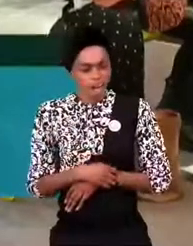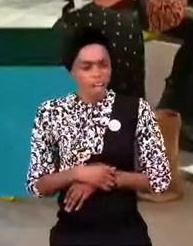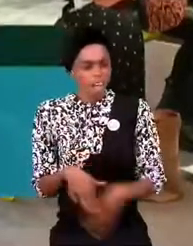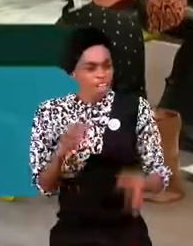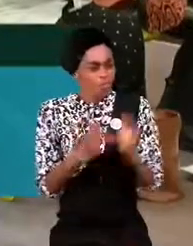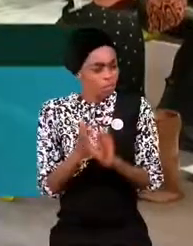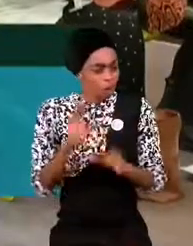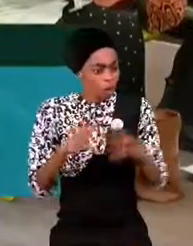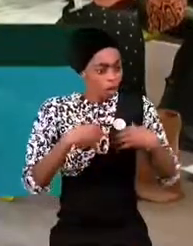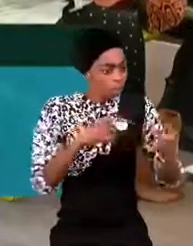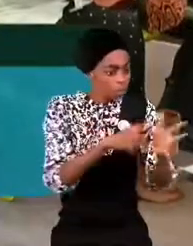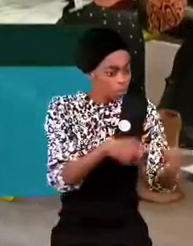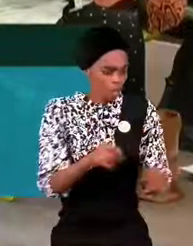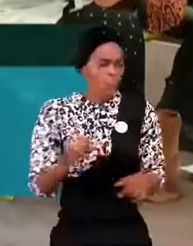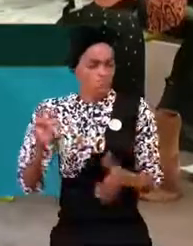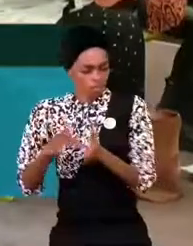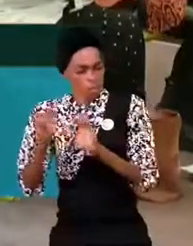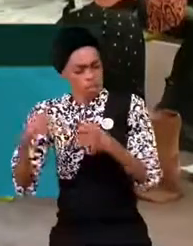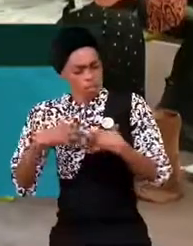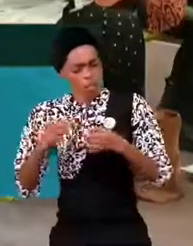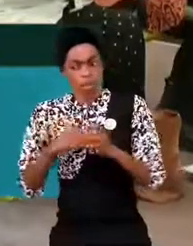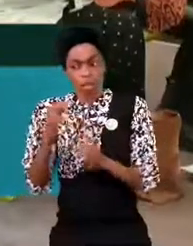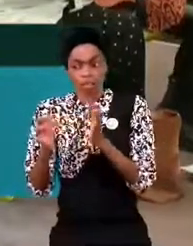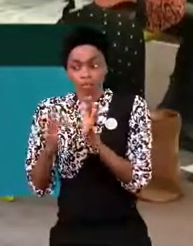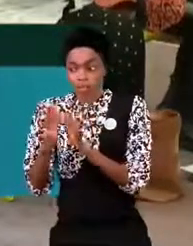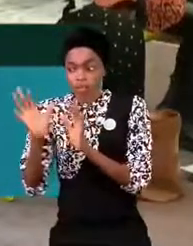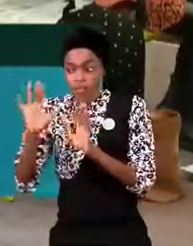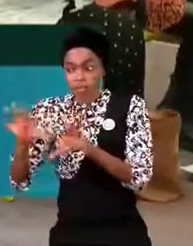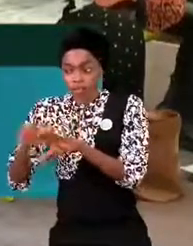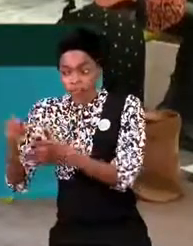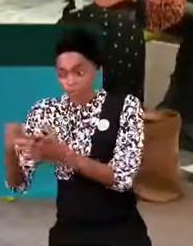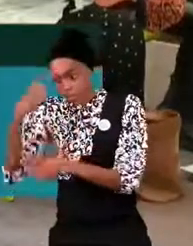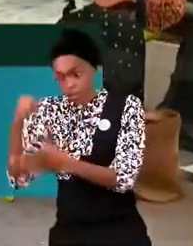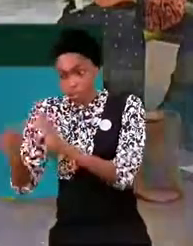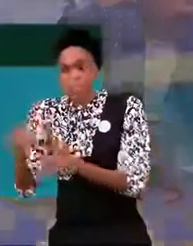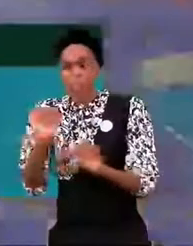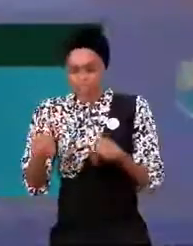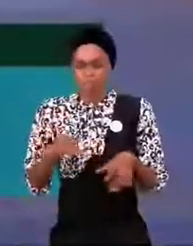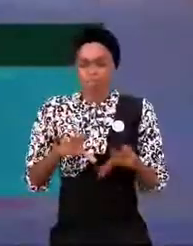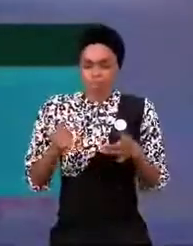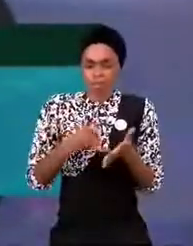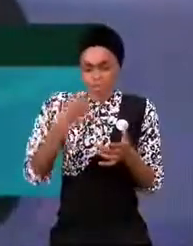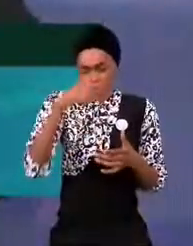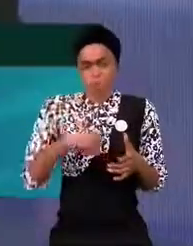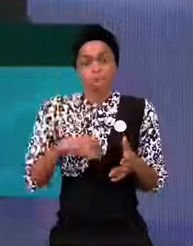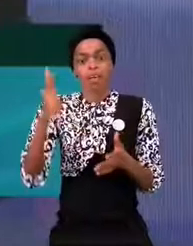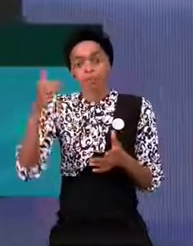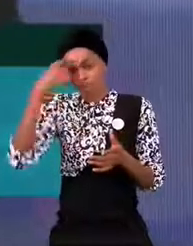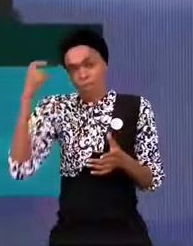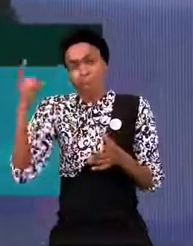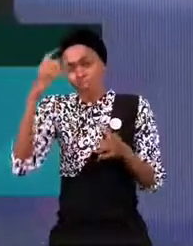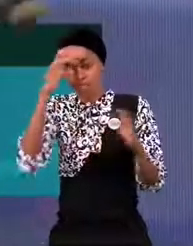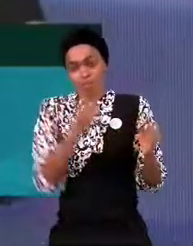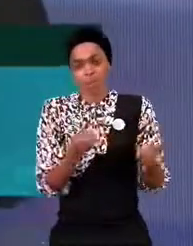toi. Parce que la foi vient de ce qu'on entend. Et ce qu'on entend vient de la parole de Dieu. C'est pourquoi tu es là